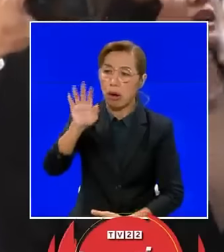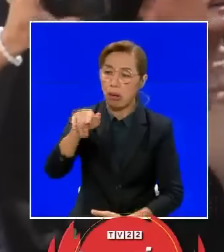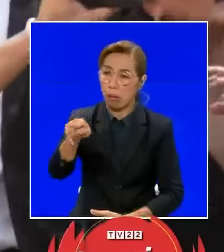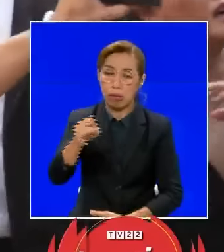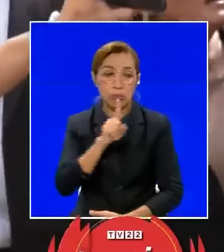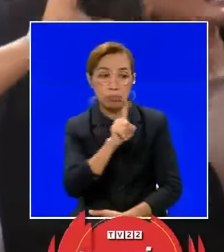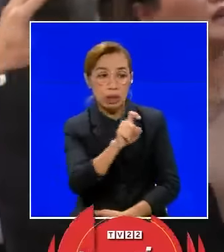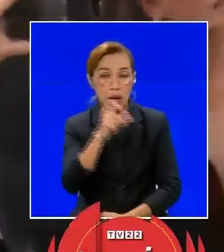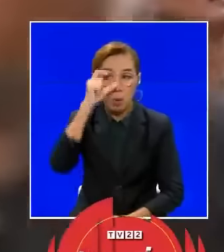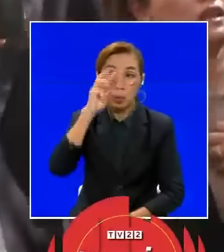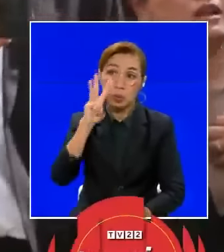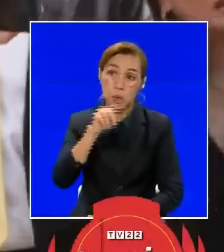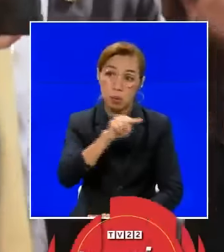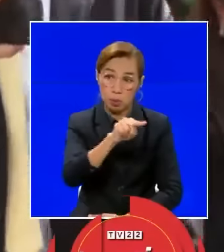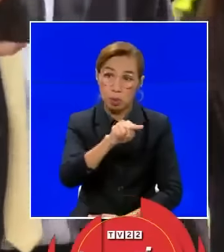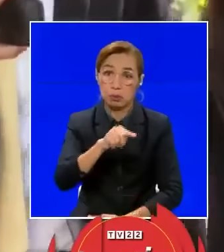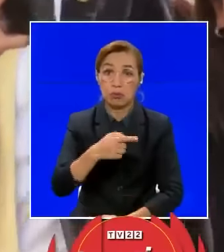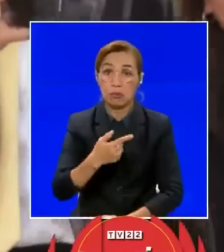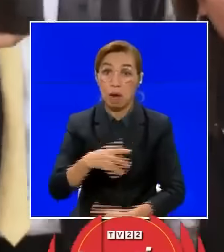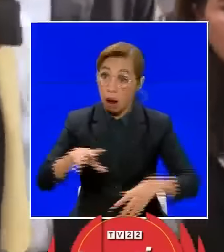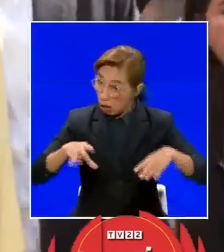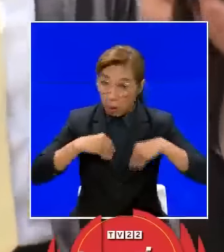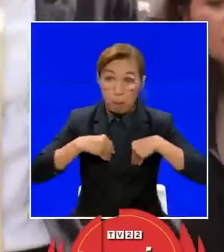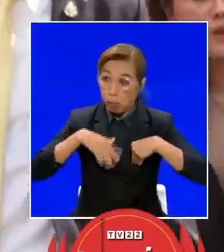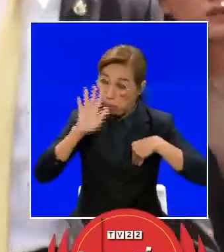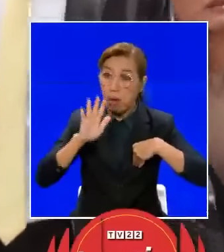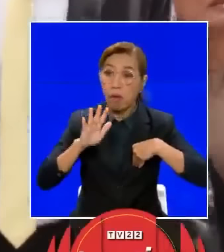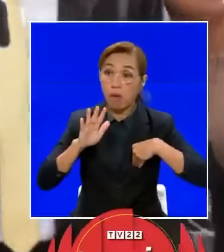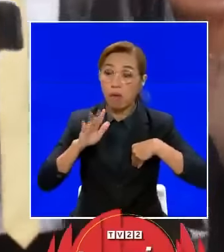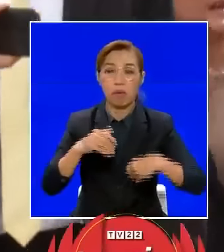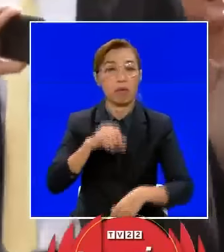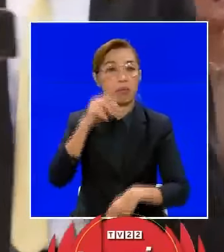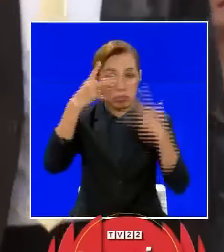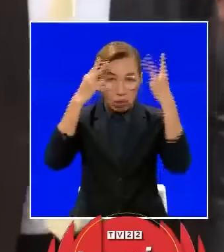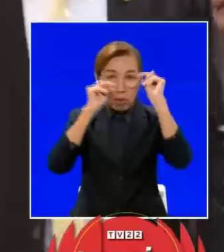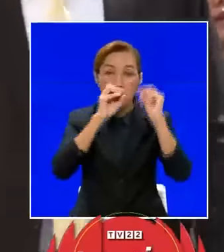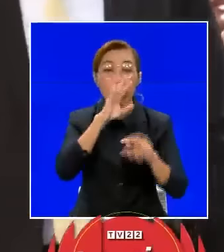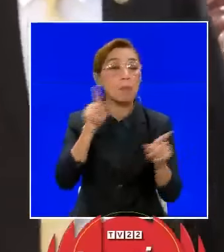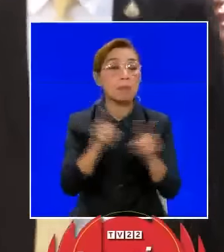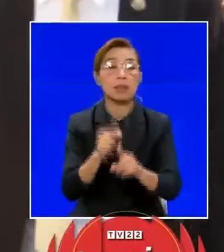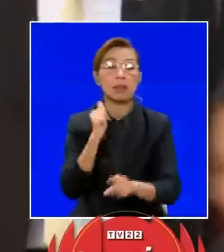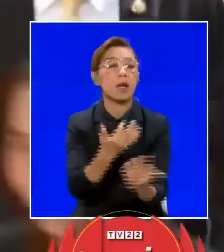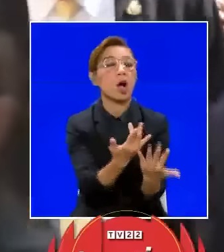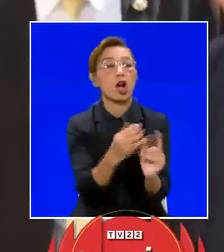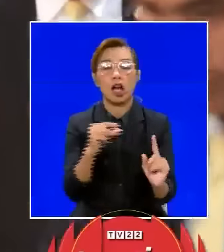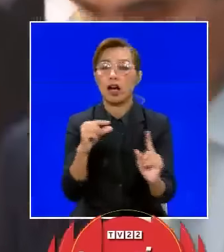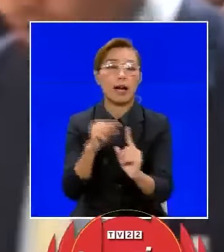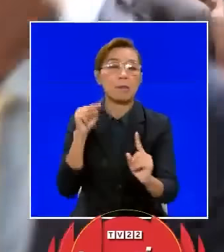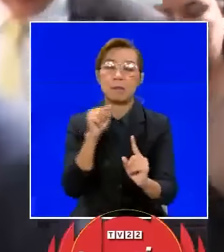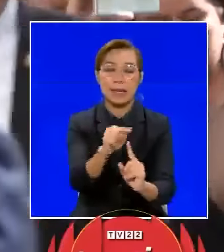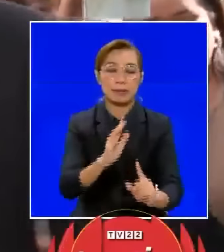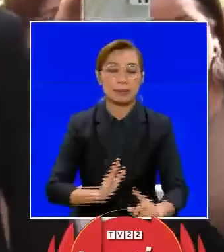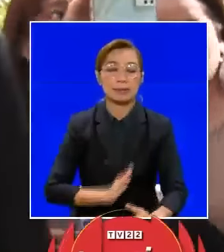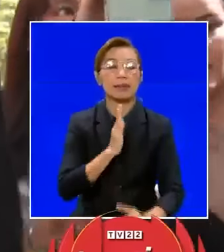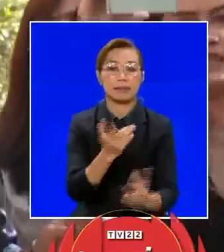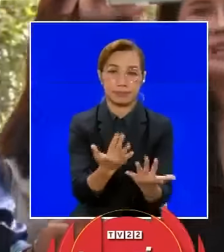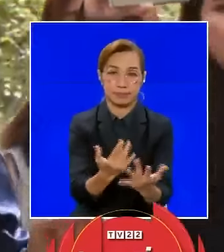าบทามเนี่ยรองนายกวิษณุไม่ปฏิเสธเลยใช่ไหมท่านนายกก็ตอบเหมือนเดิมรอคำสั่งอย่างเป็นทางการ